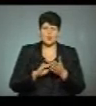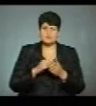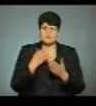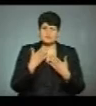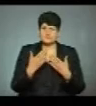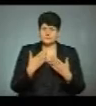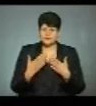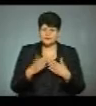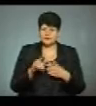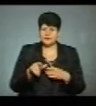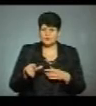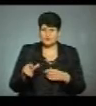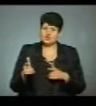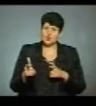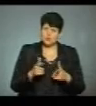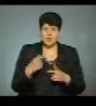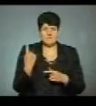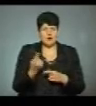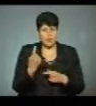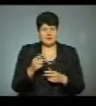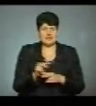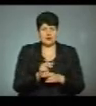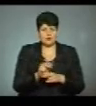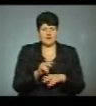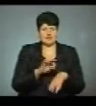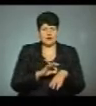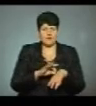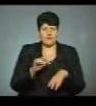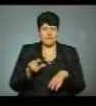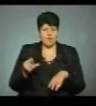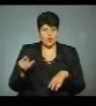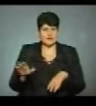також дізнавалися, чи готова область лікувати хворих на коронавірус.